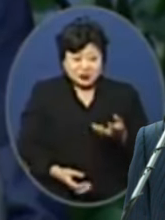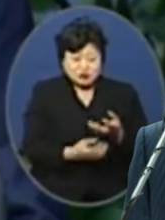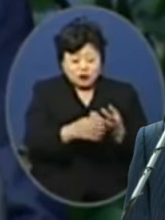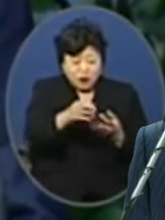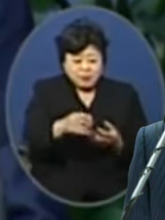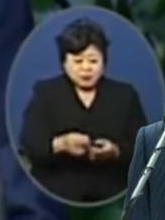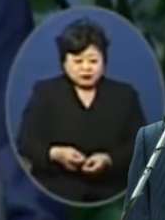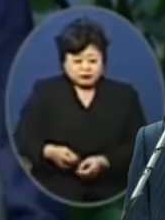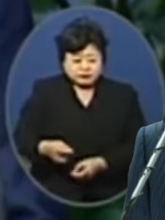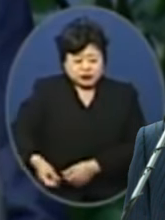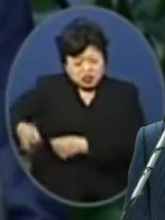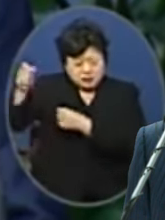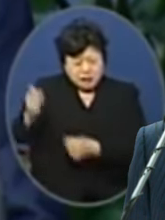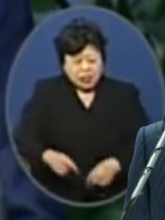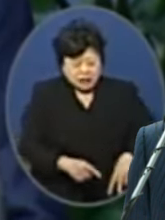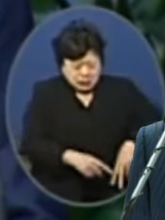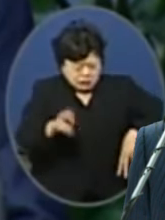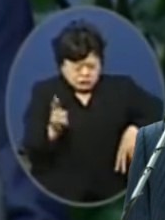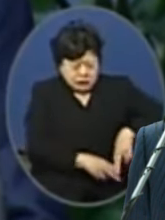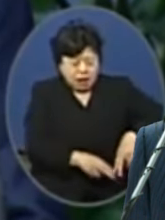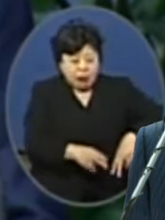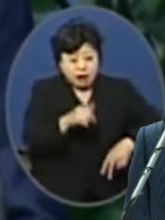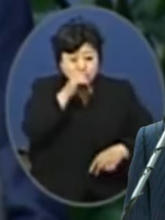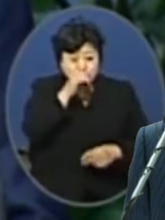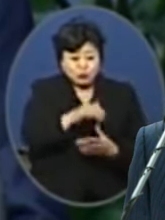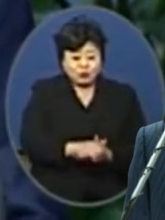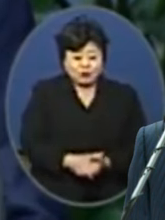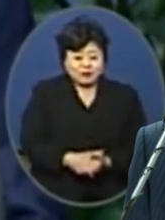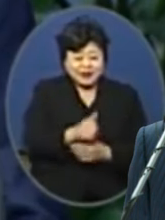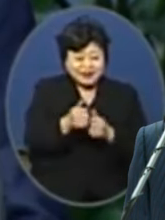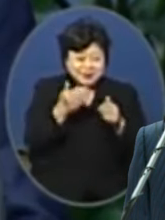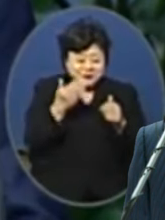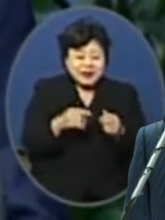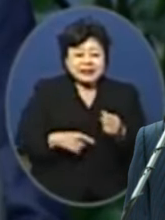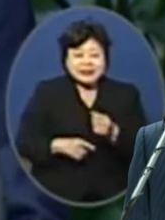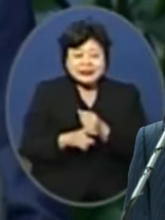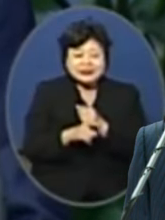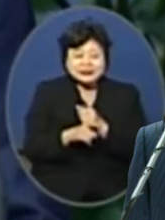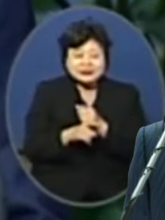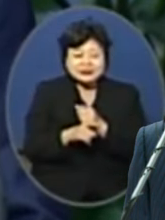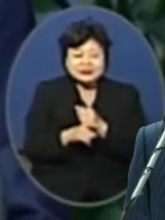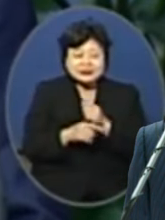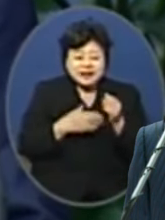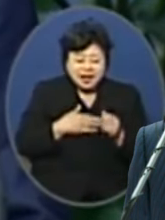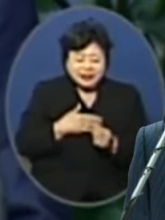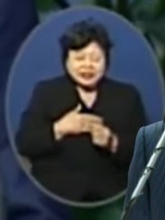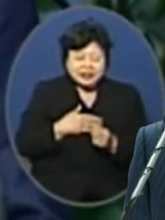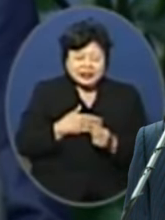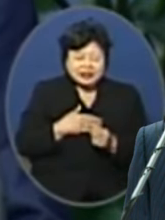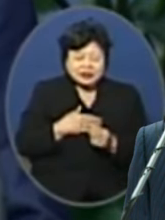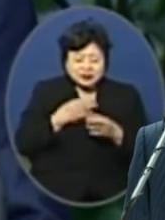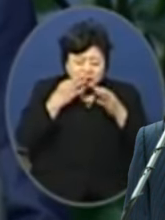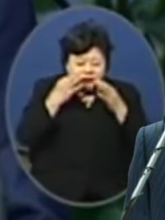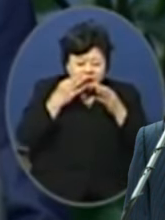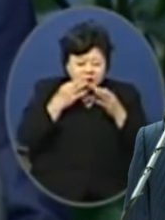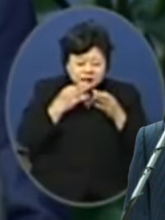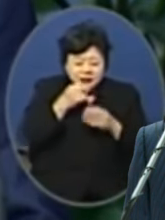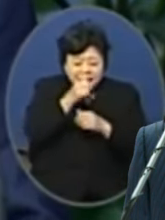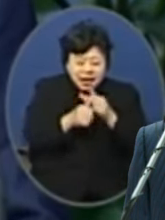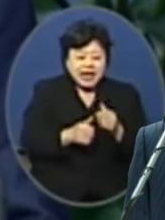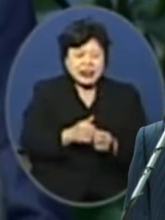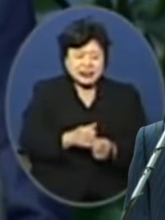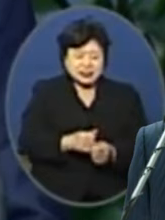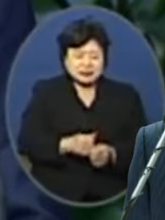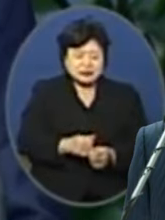부이로 장 다리를 얻던 기억이 나는 것입니다 하나님의 뜻을 알려고 할 때 하나님이 이것은 네가 받아야